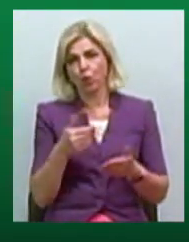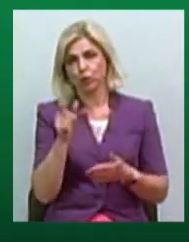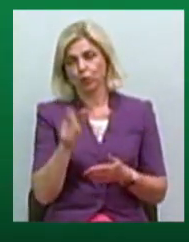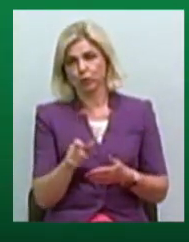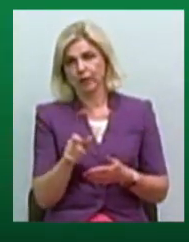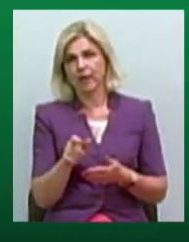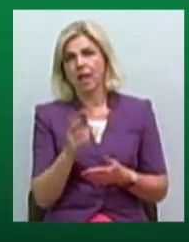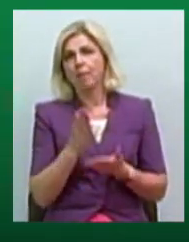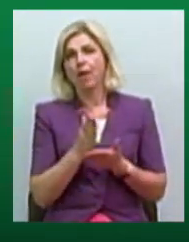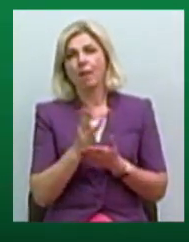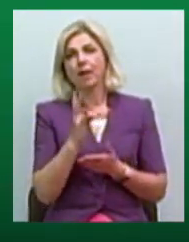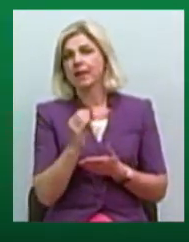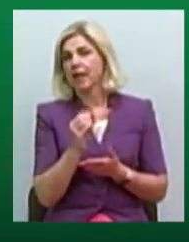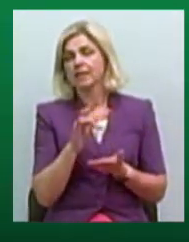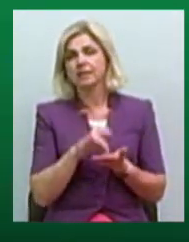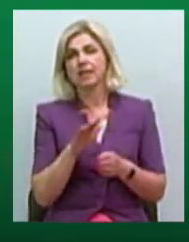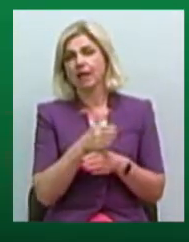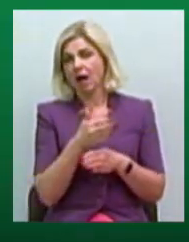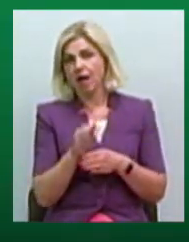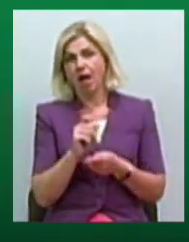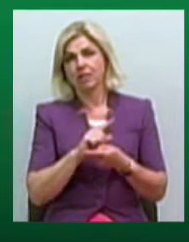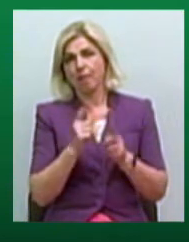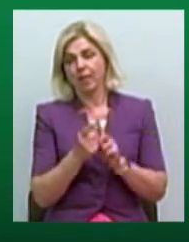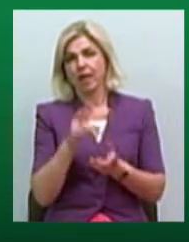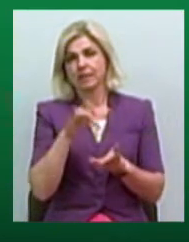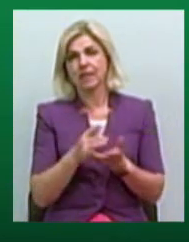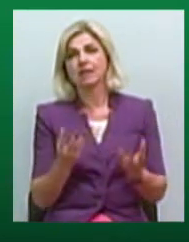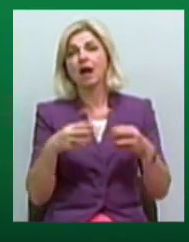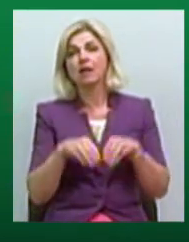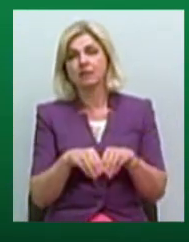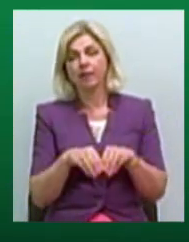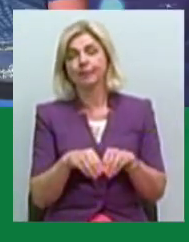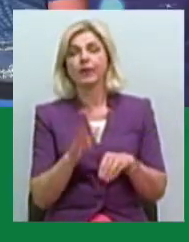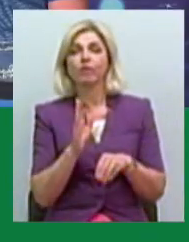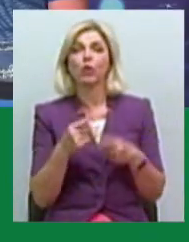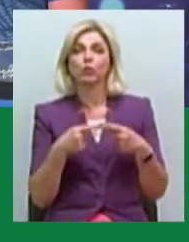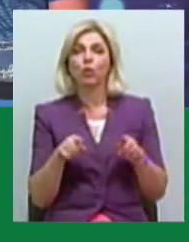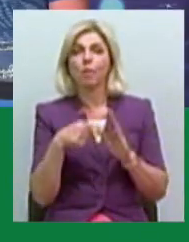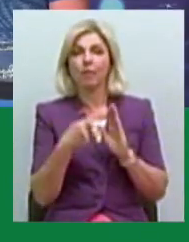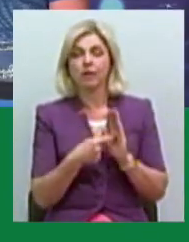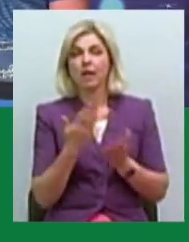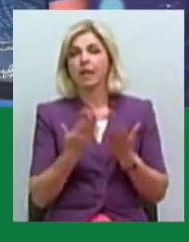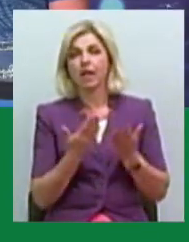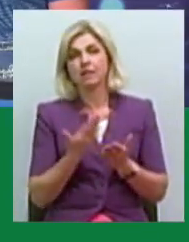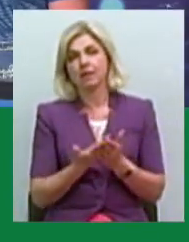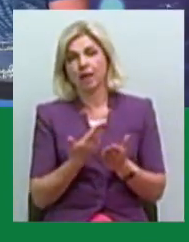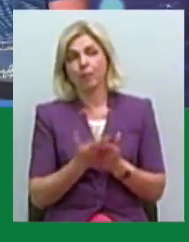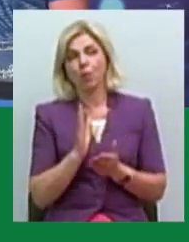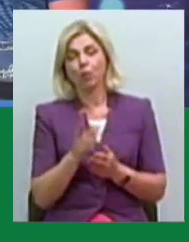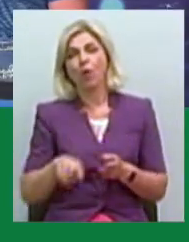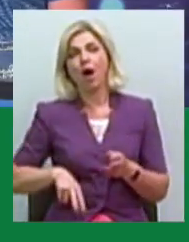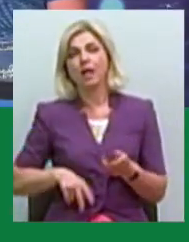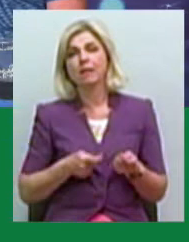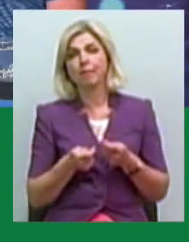не децентралізацію, а навпаки централізацію. В іншому питанні, якщо ж не буде копіювання, якщо, наприклад, будуть